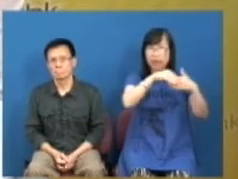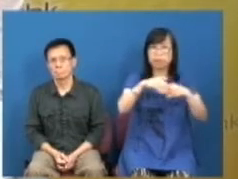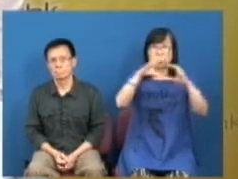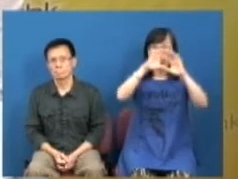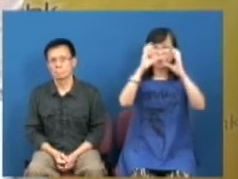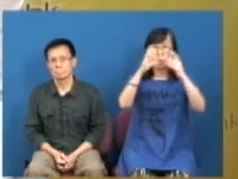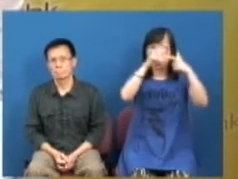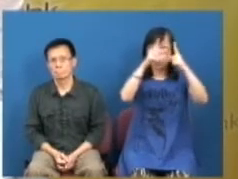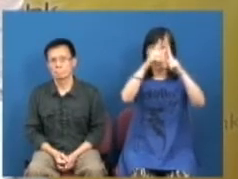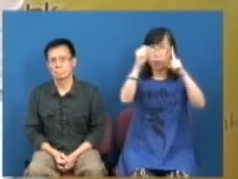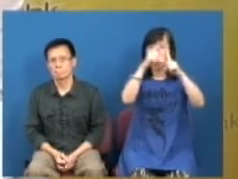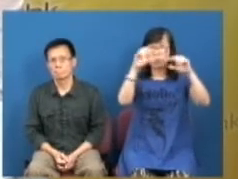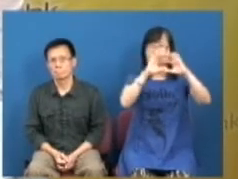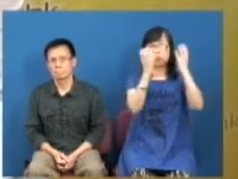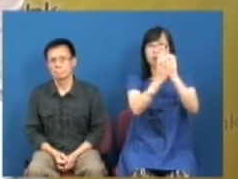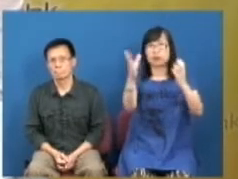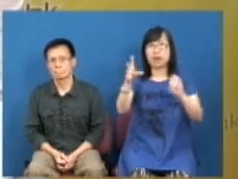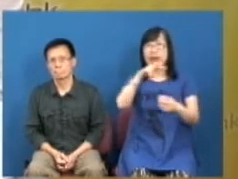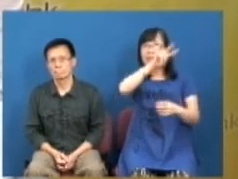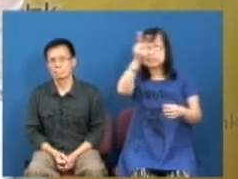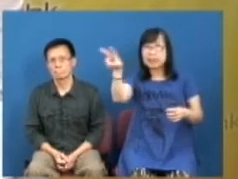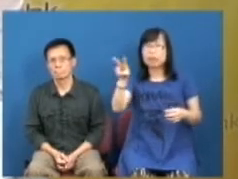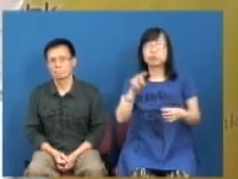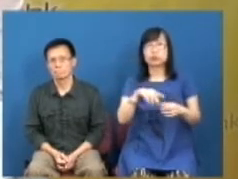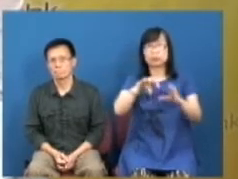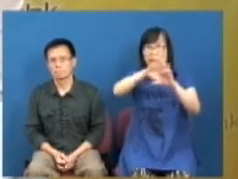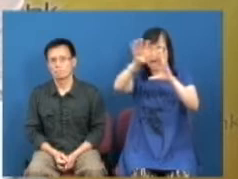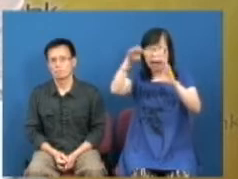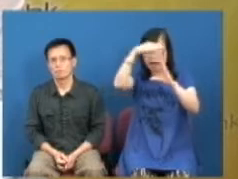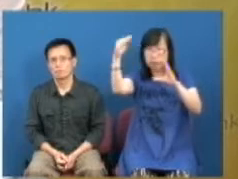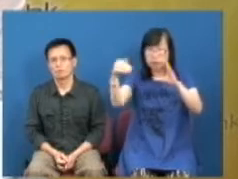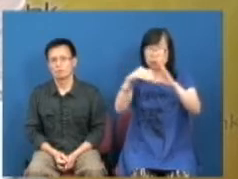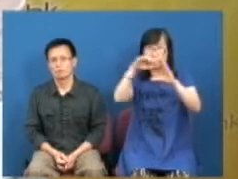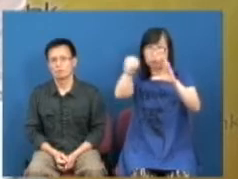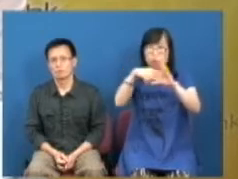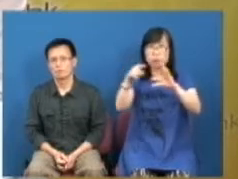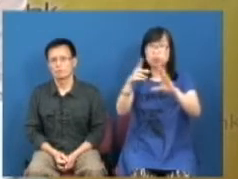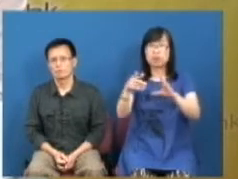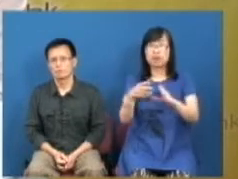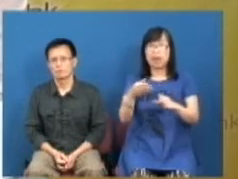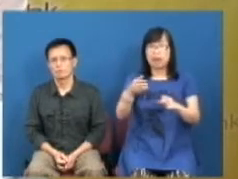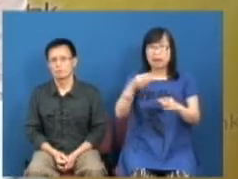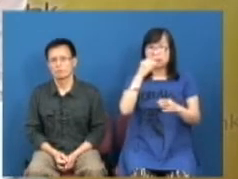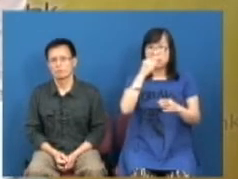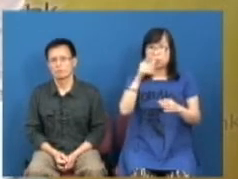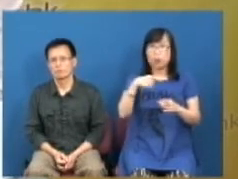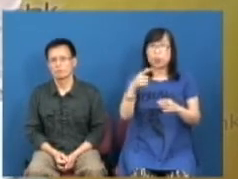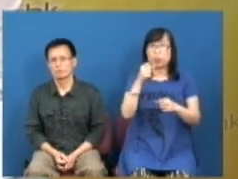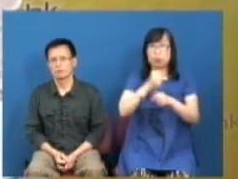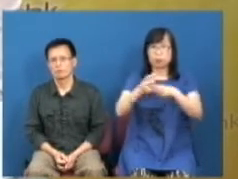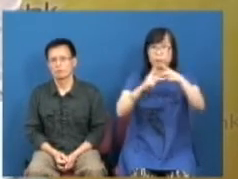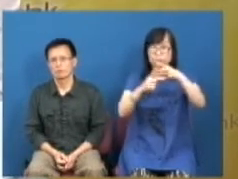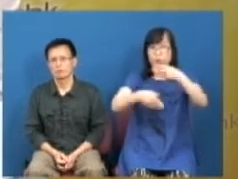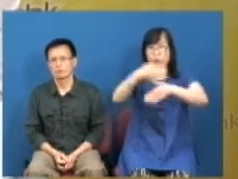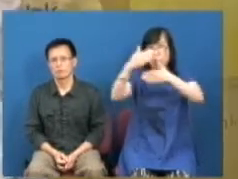嘅岩洞設計，咁啊參觀當地由岩洞改建而成嘅食水處理廠，咁啊